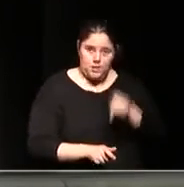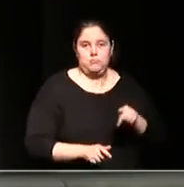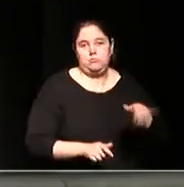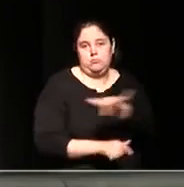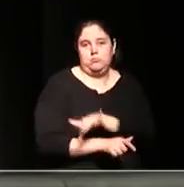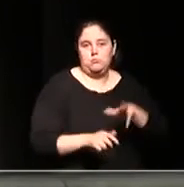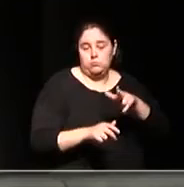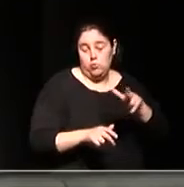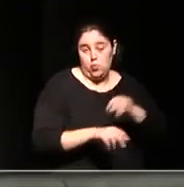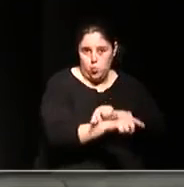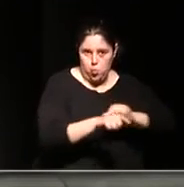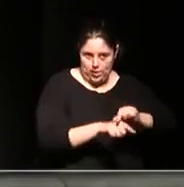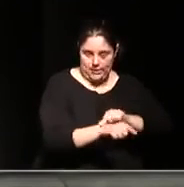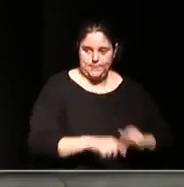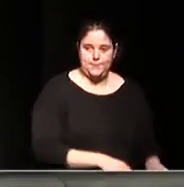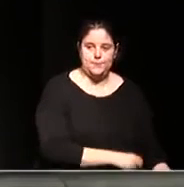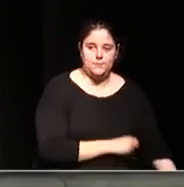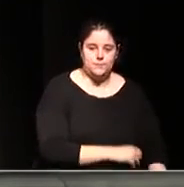polític.